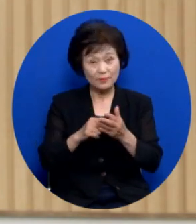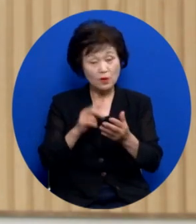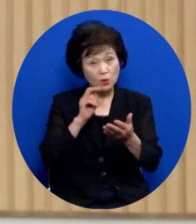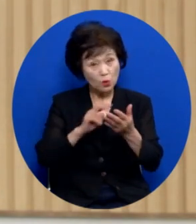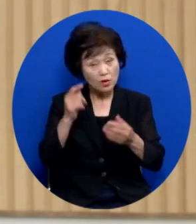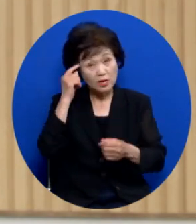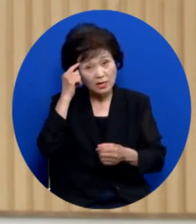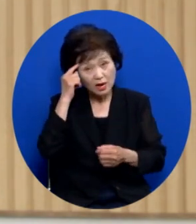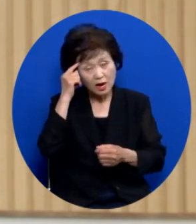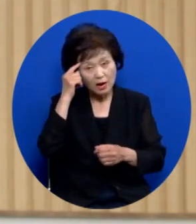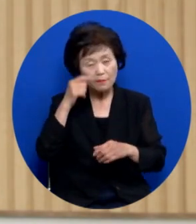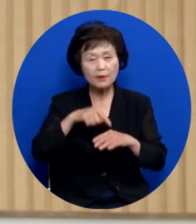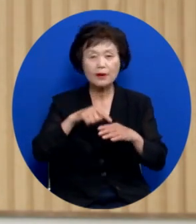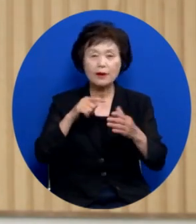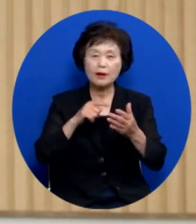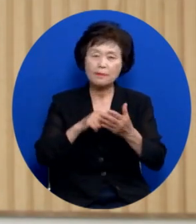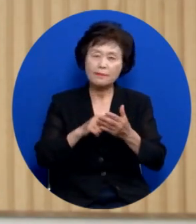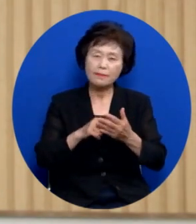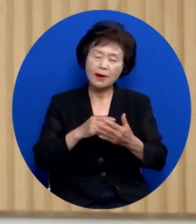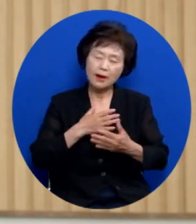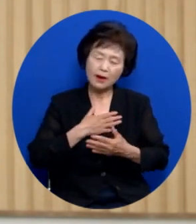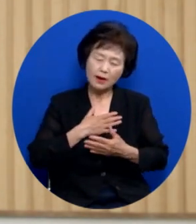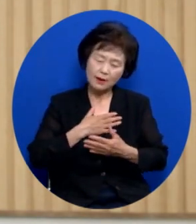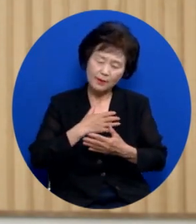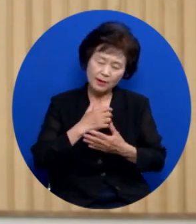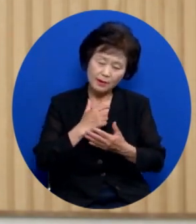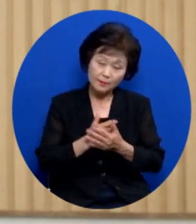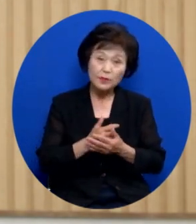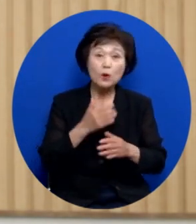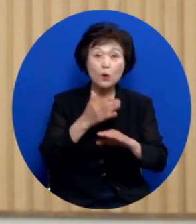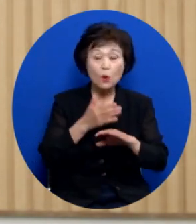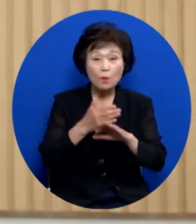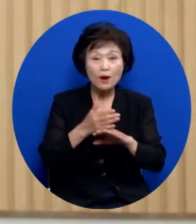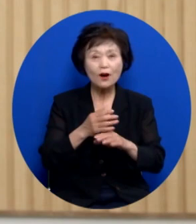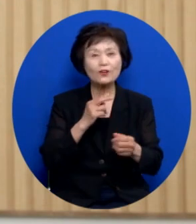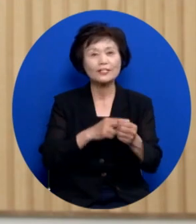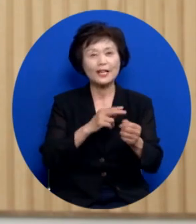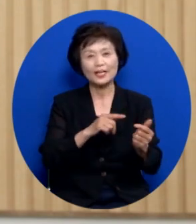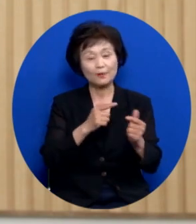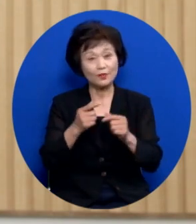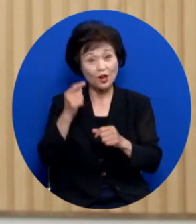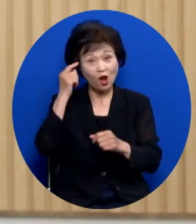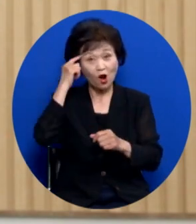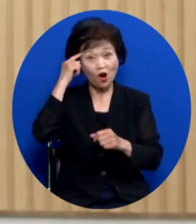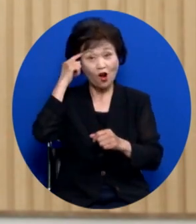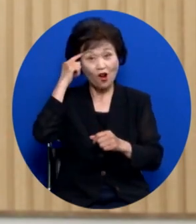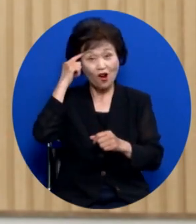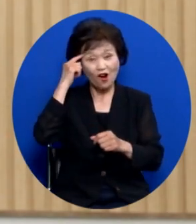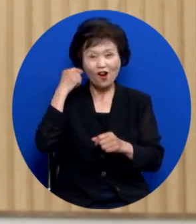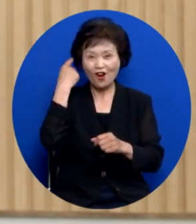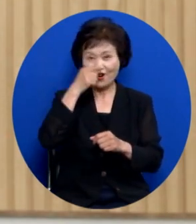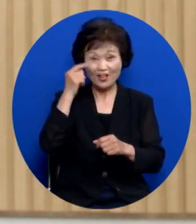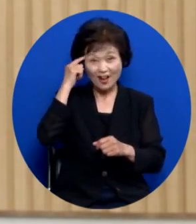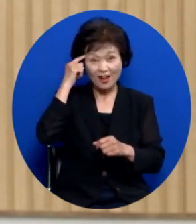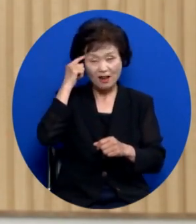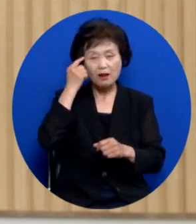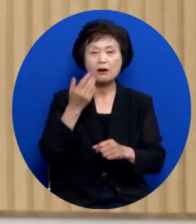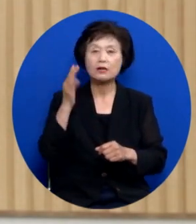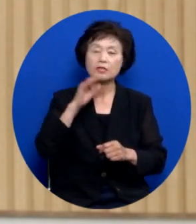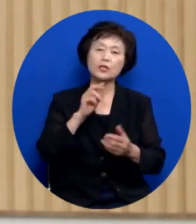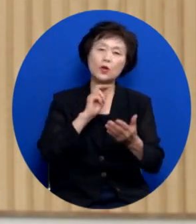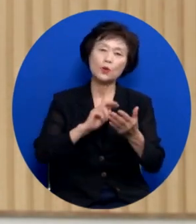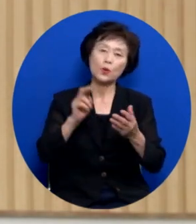가슴이 뭉클해집니다. 고마운 선생님들의 얼굴이 떠오르기 때문입니다. 그런데 실제로 이 노래를 부를